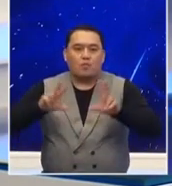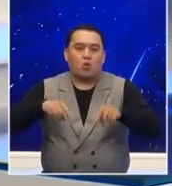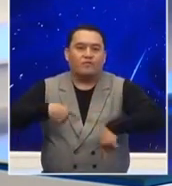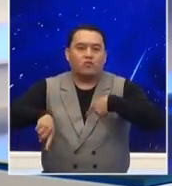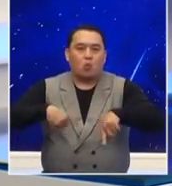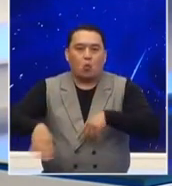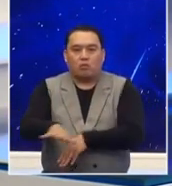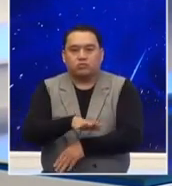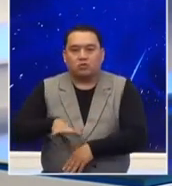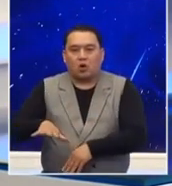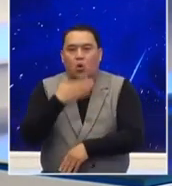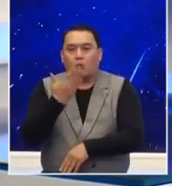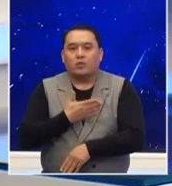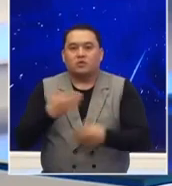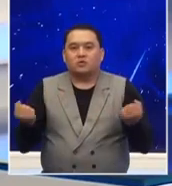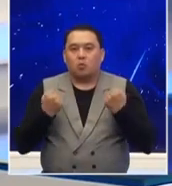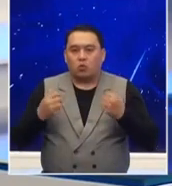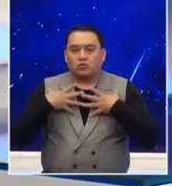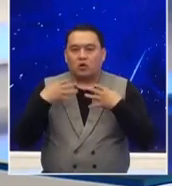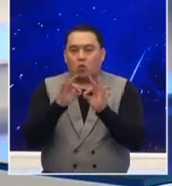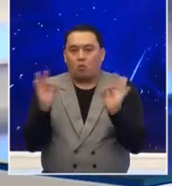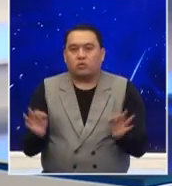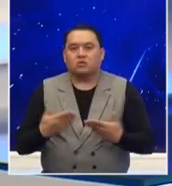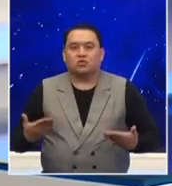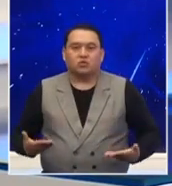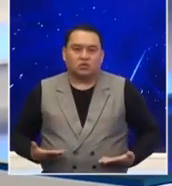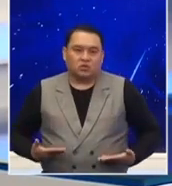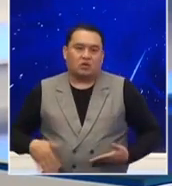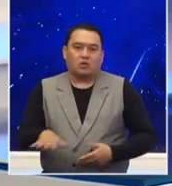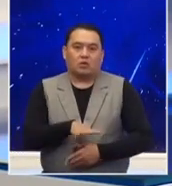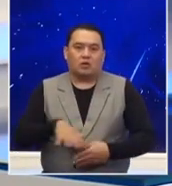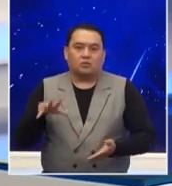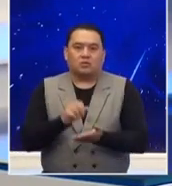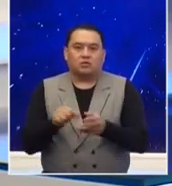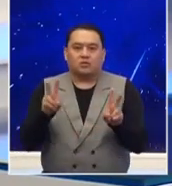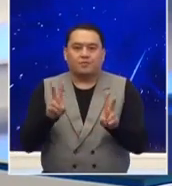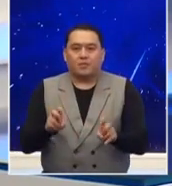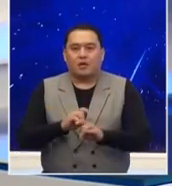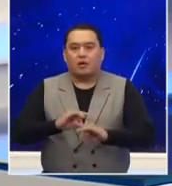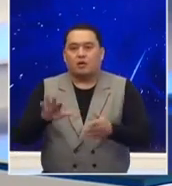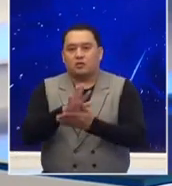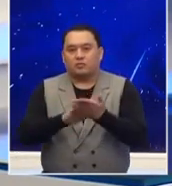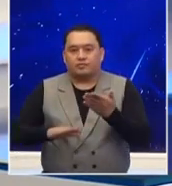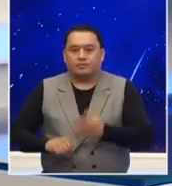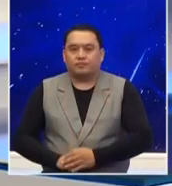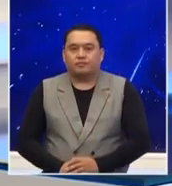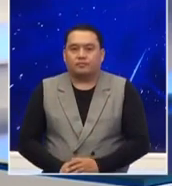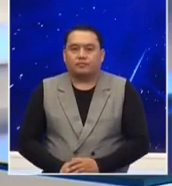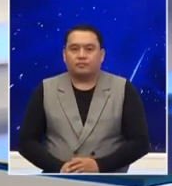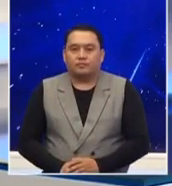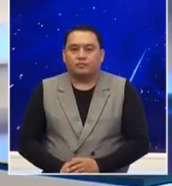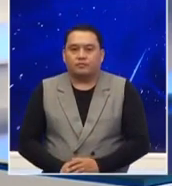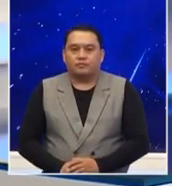площадки станут доступны любителям спорта и здорового образа жизни благодаря дорожной карте занятости. Адина Смагулова продолжит